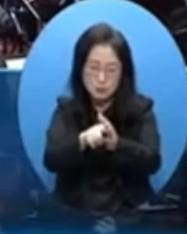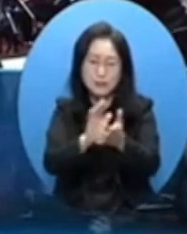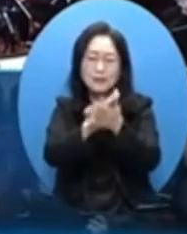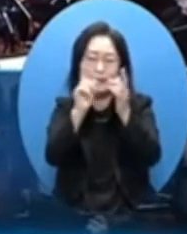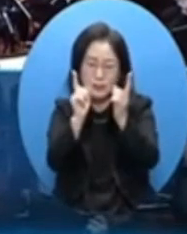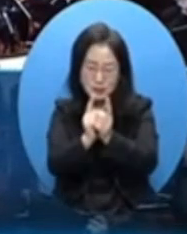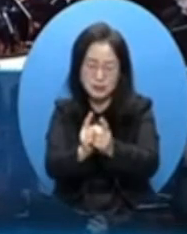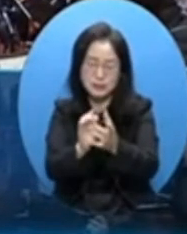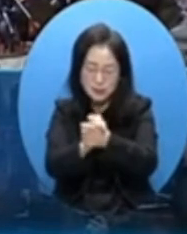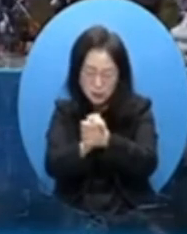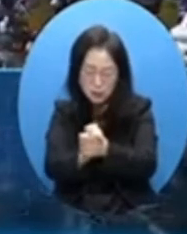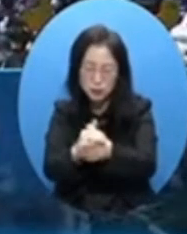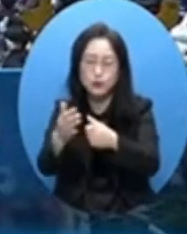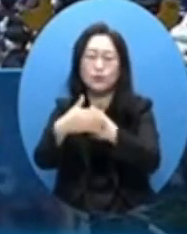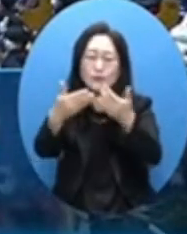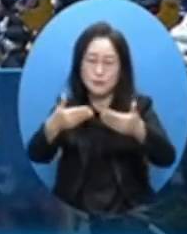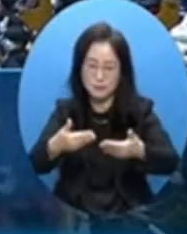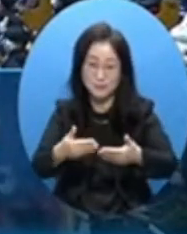할렐루야